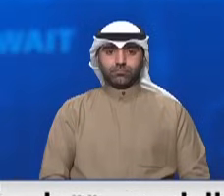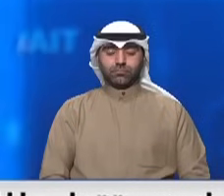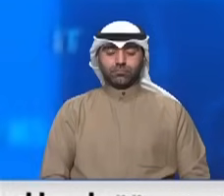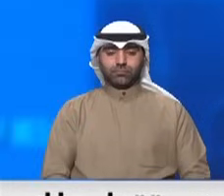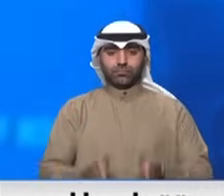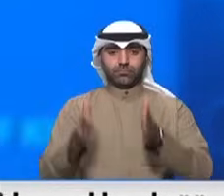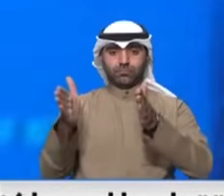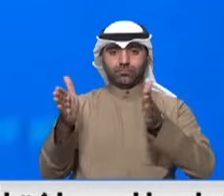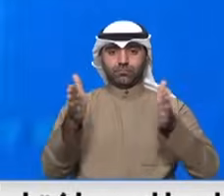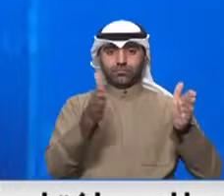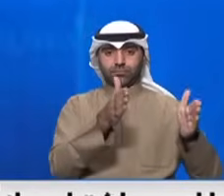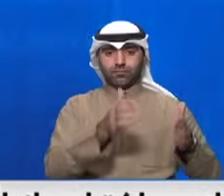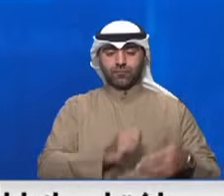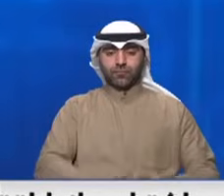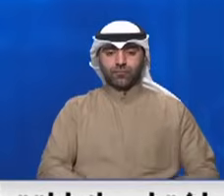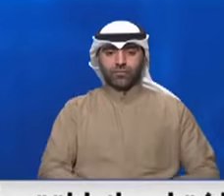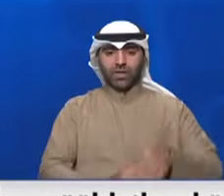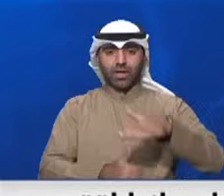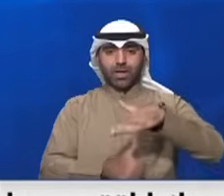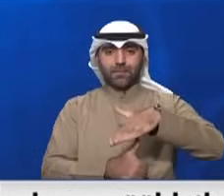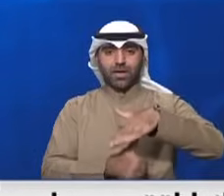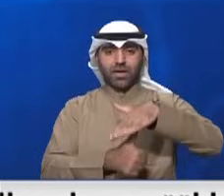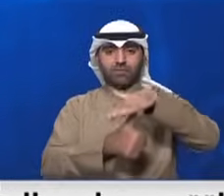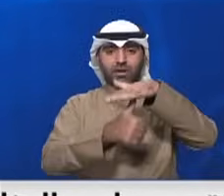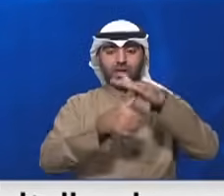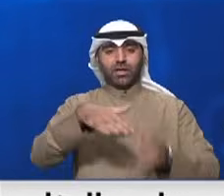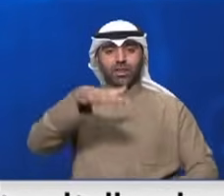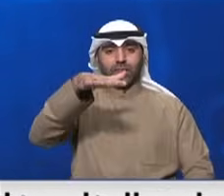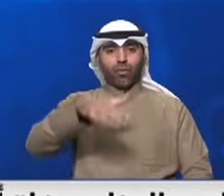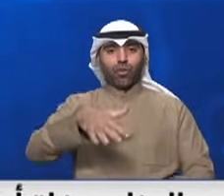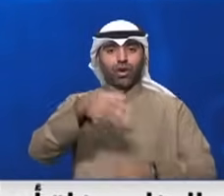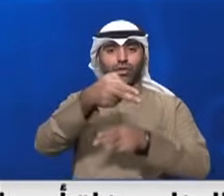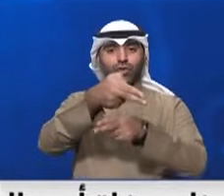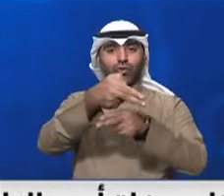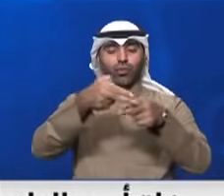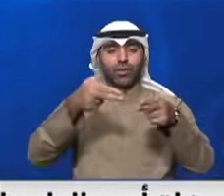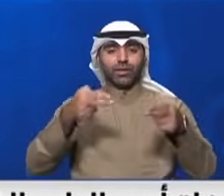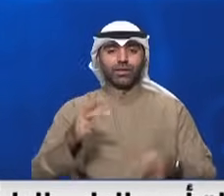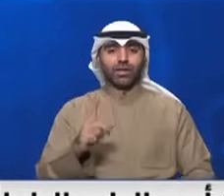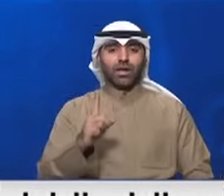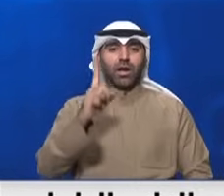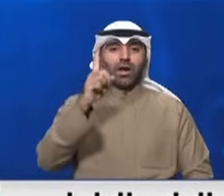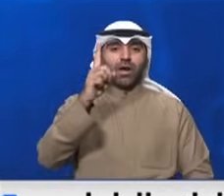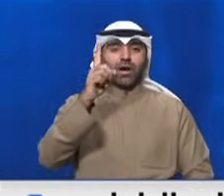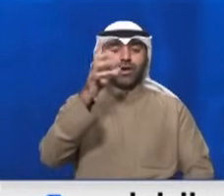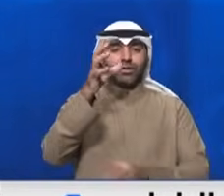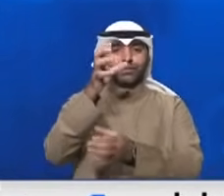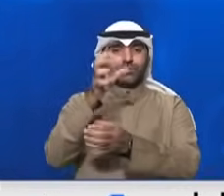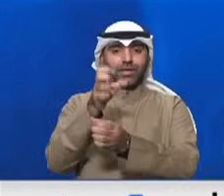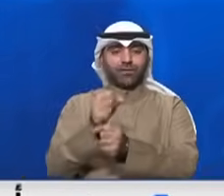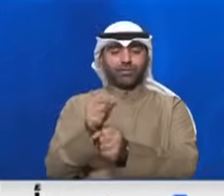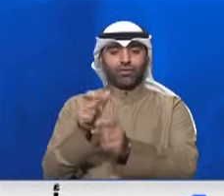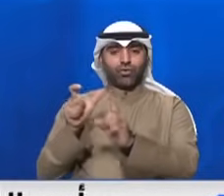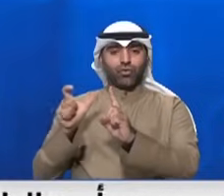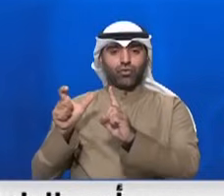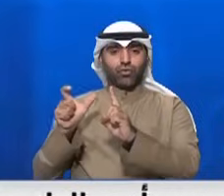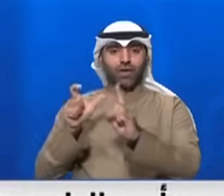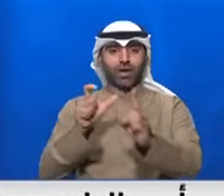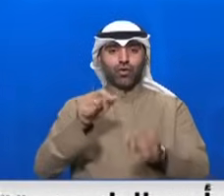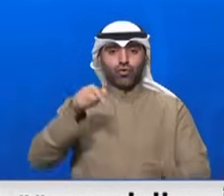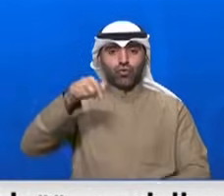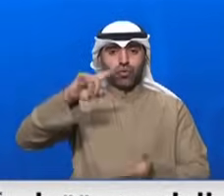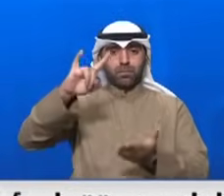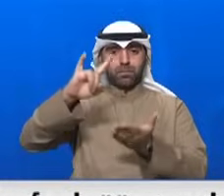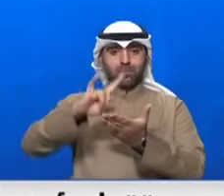استقبل حضره صاحب السمو امير البلاد الشيخ مشعل الاحمد الجابر باح حفظه الله ورعاه في المطار الاميري مساء اليوم